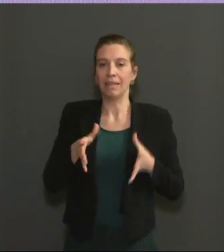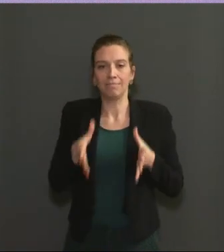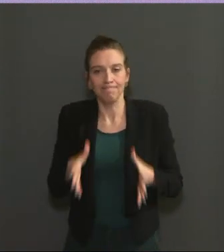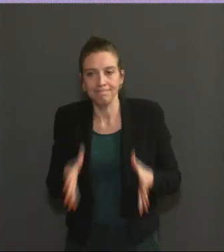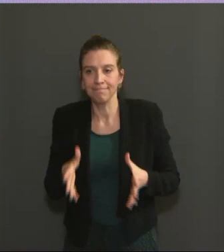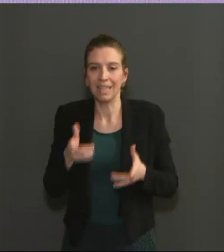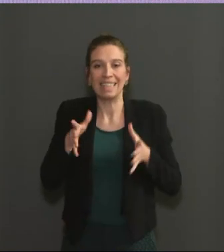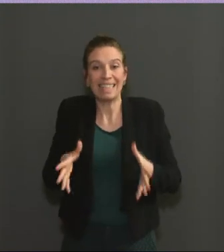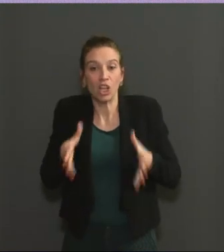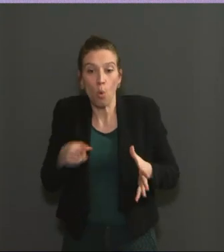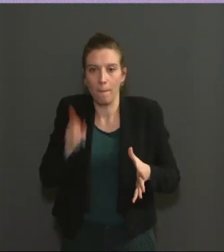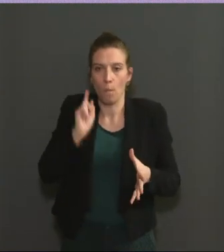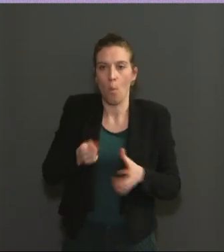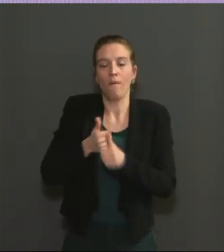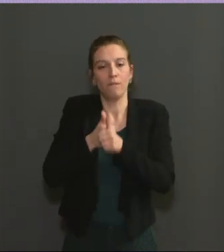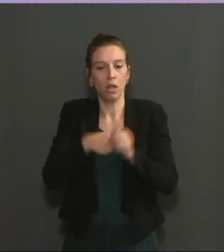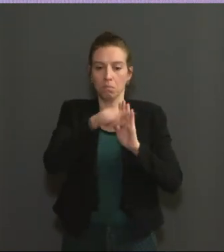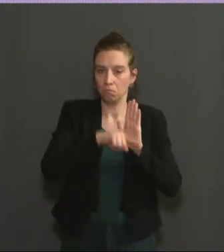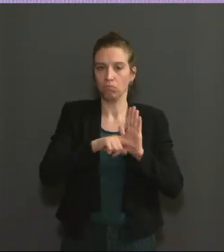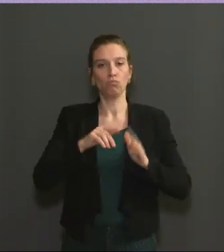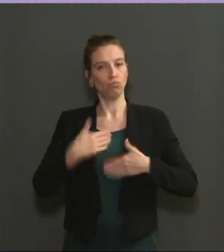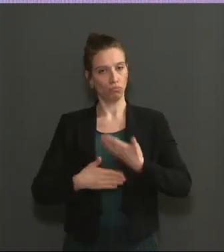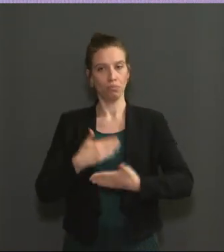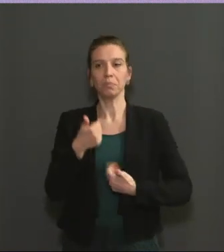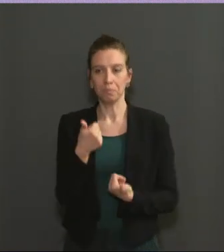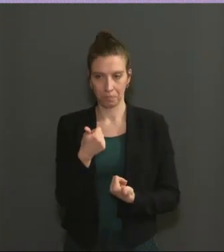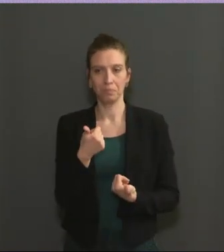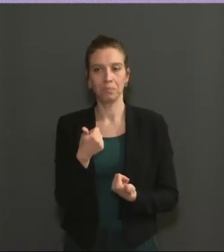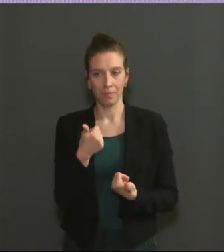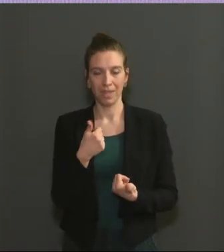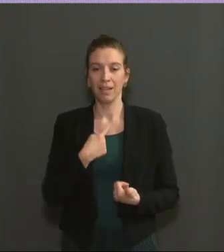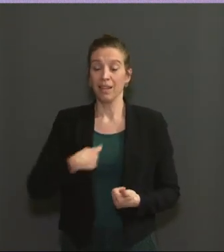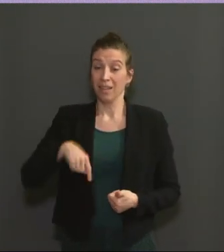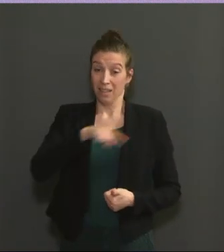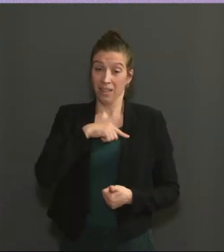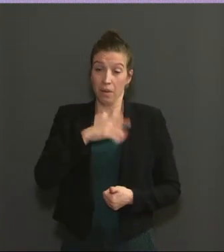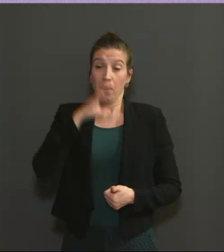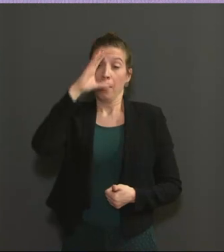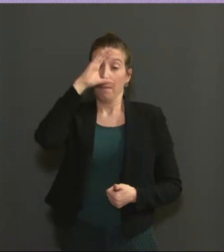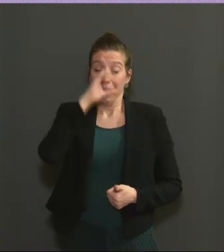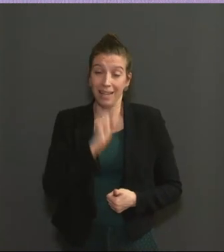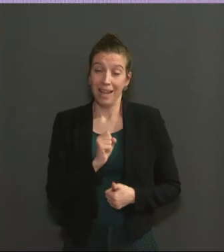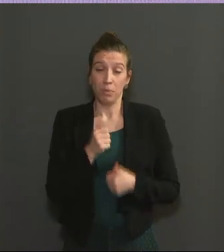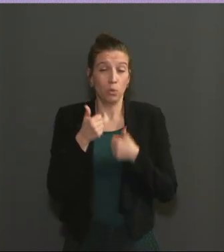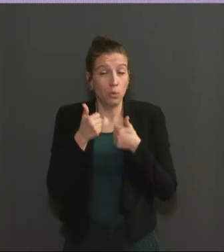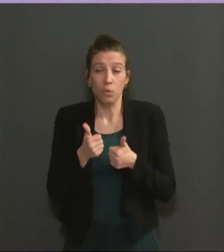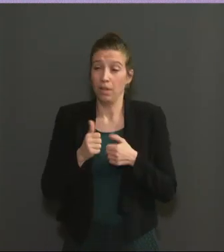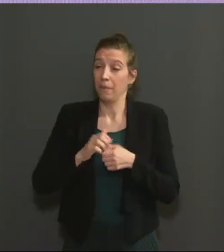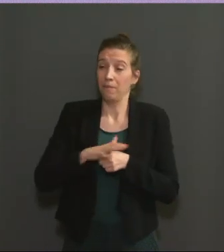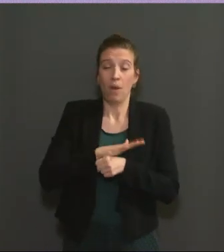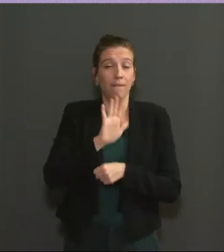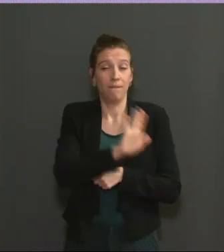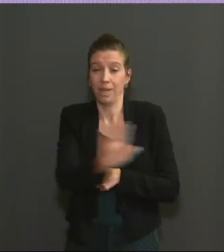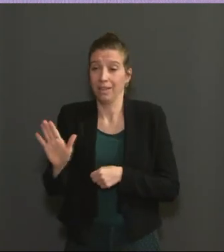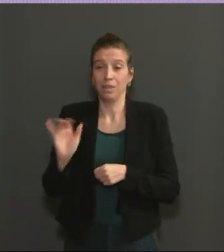aanpassen we begrijpen absoluut dat het aangenamer is om in deze periode van het jaar met uw partner of een vriend te gaan kel maar